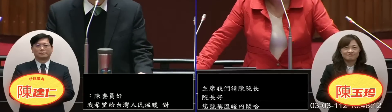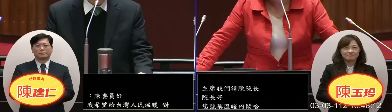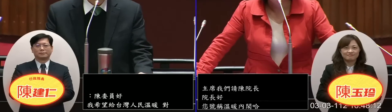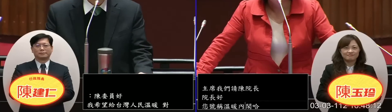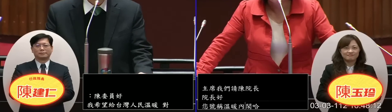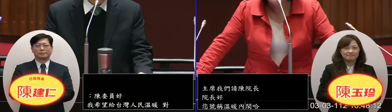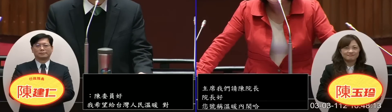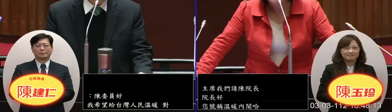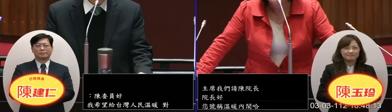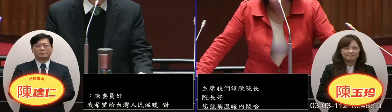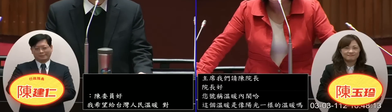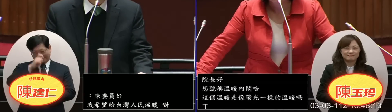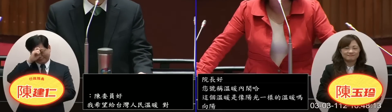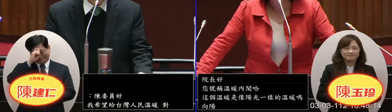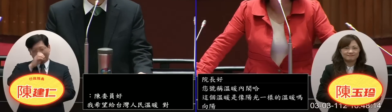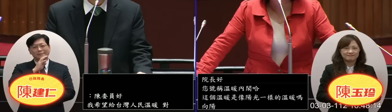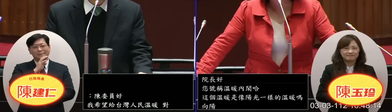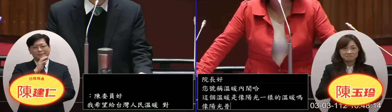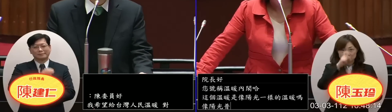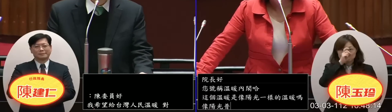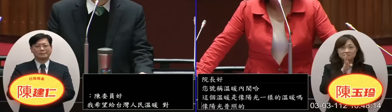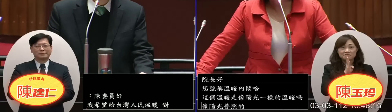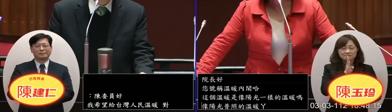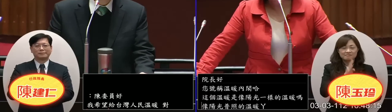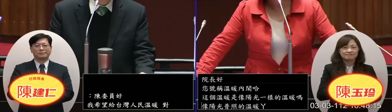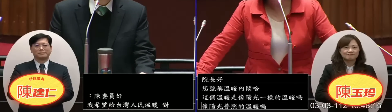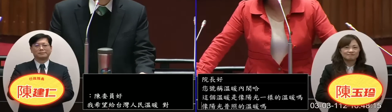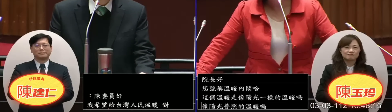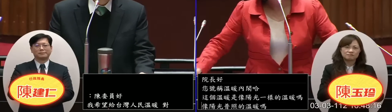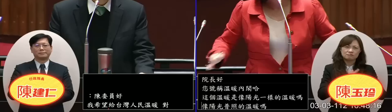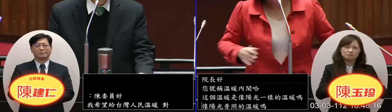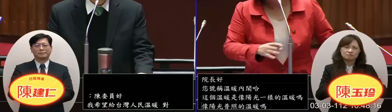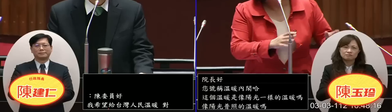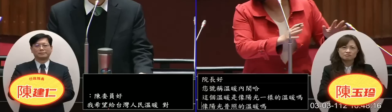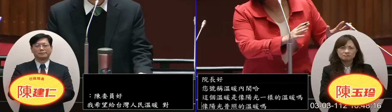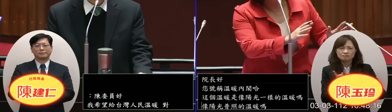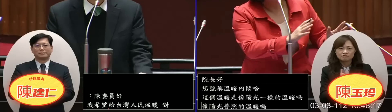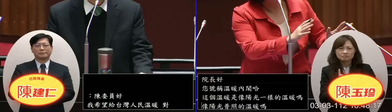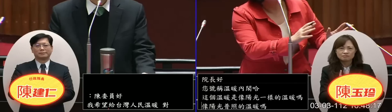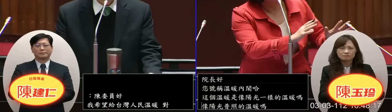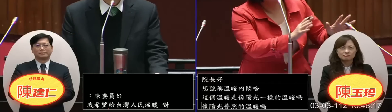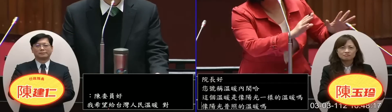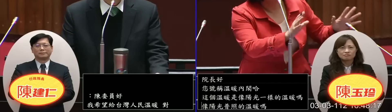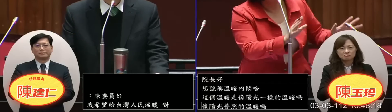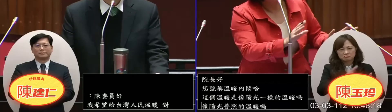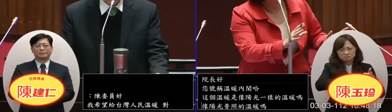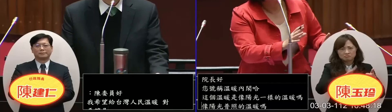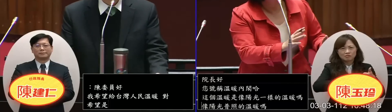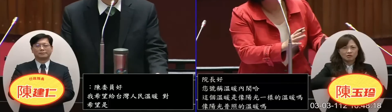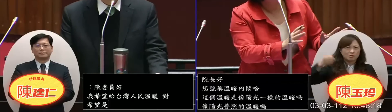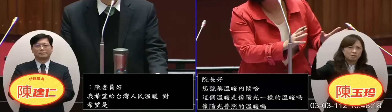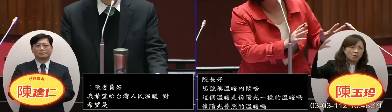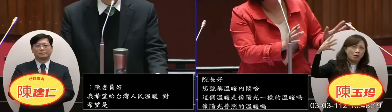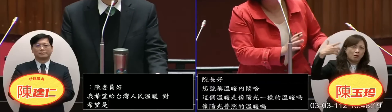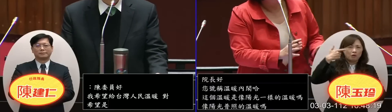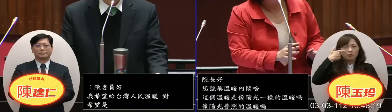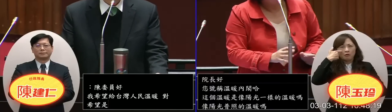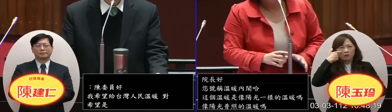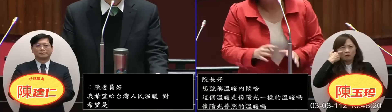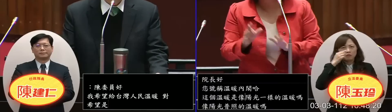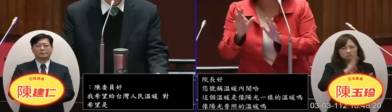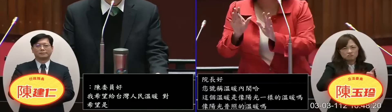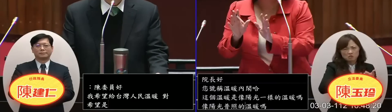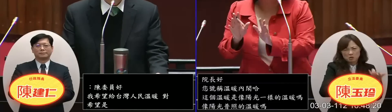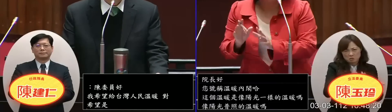哦，希望是。 啊、希望是哈、哦，那会不会这个南部的太阳比较大，所以南部比较温